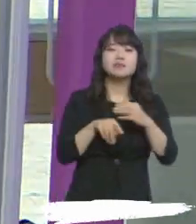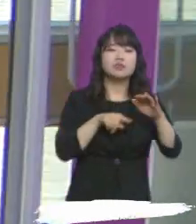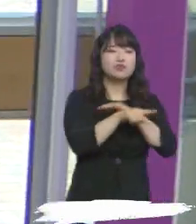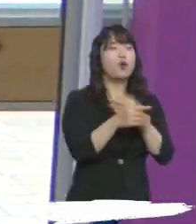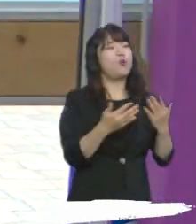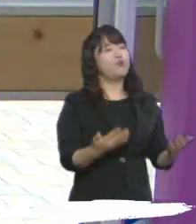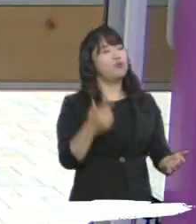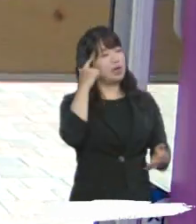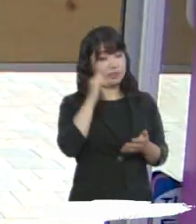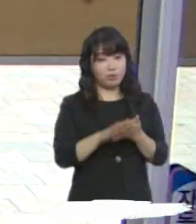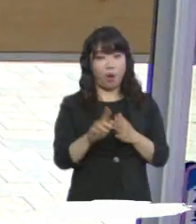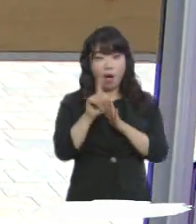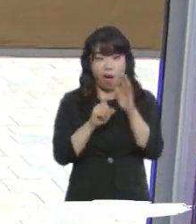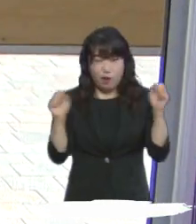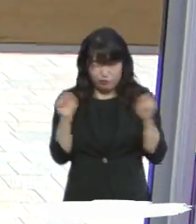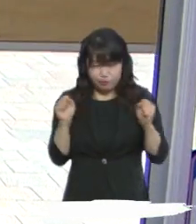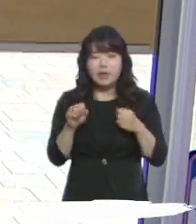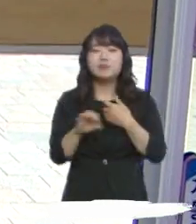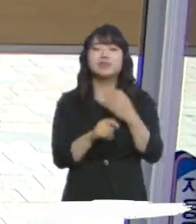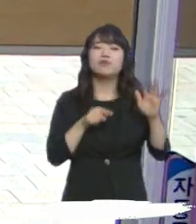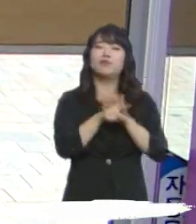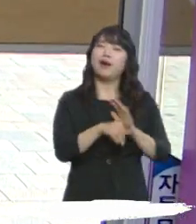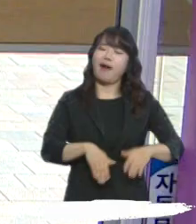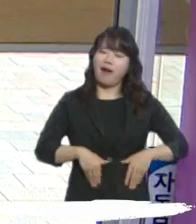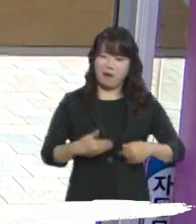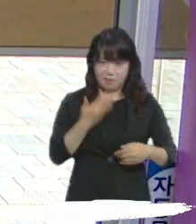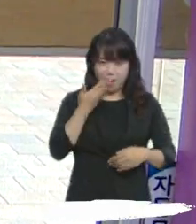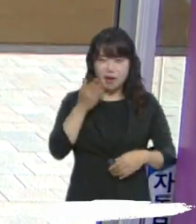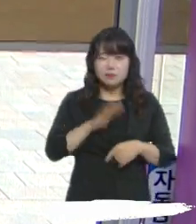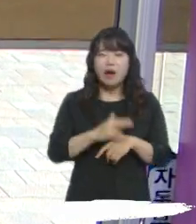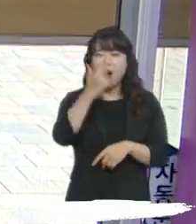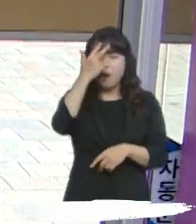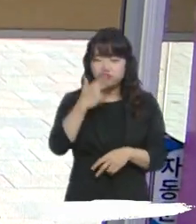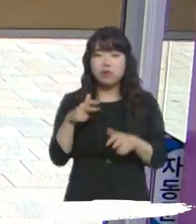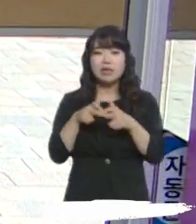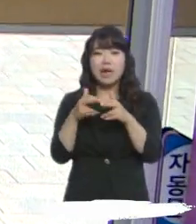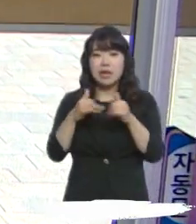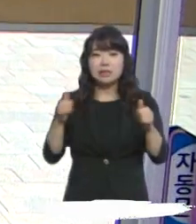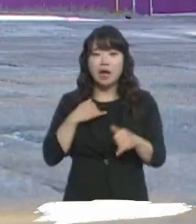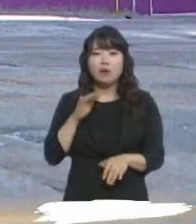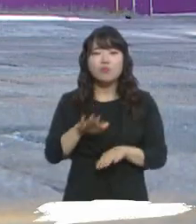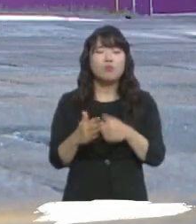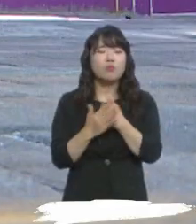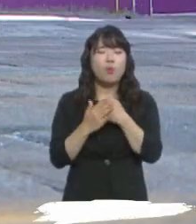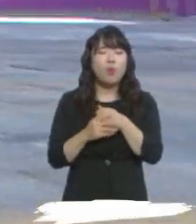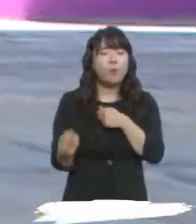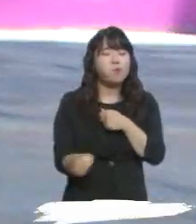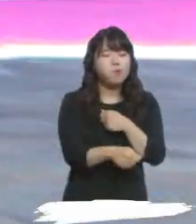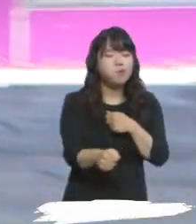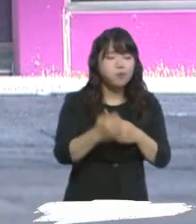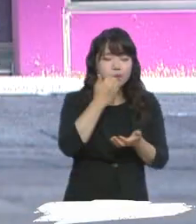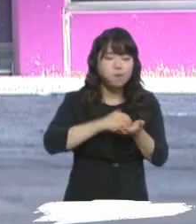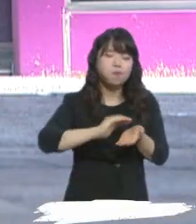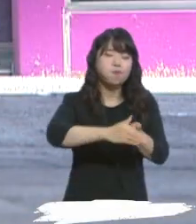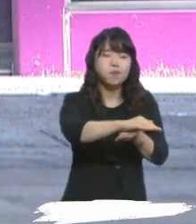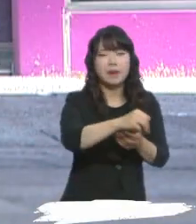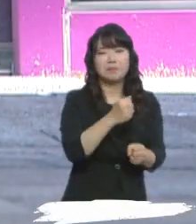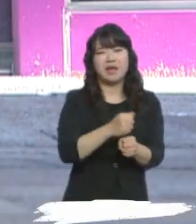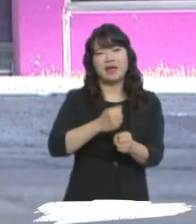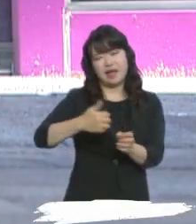수 있는 편리성을 갖췄지만 시각장애인들의 접근을 도울 점자 보도블록 연결은 되어 있지